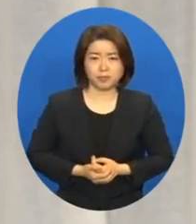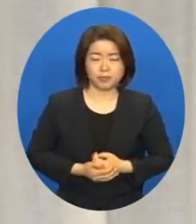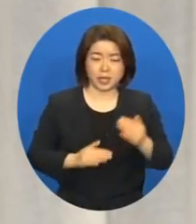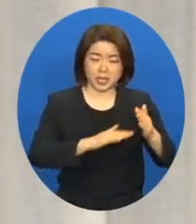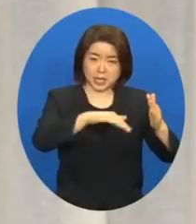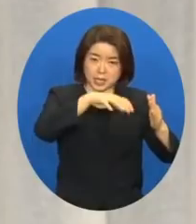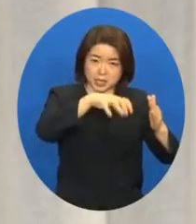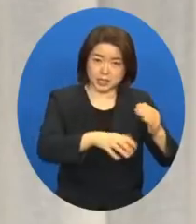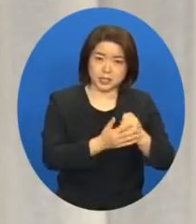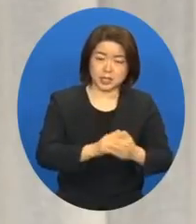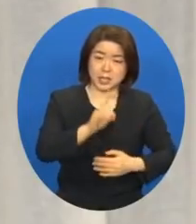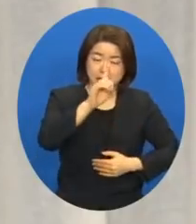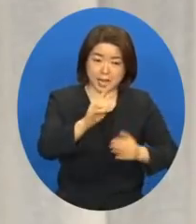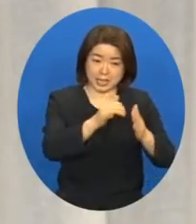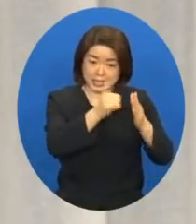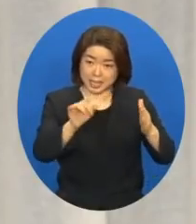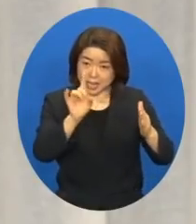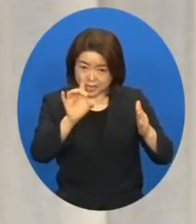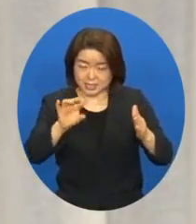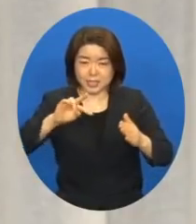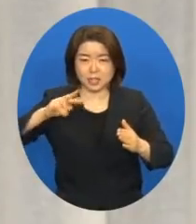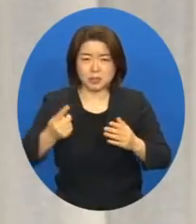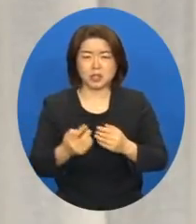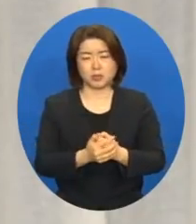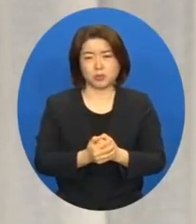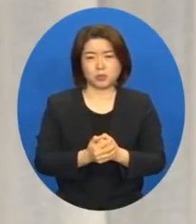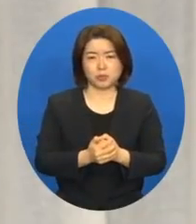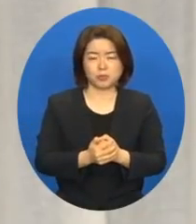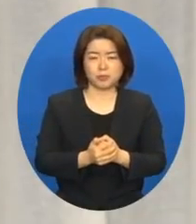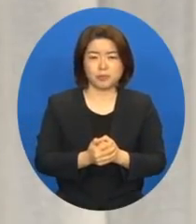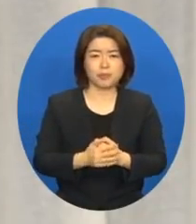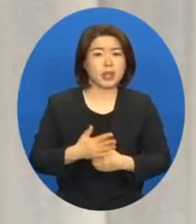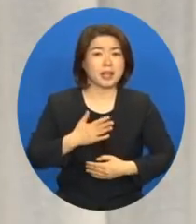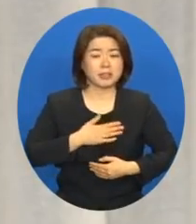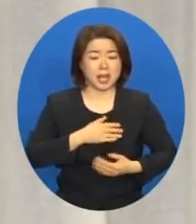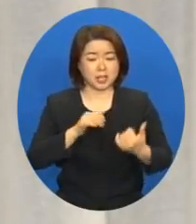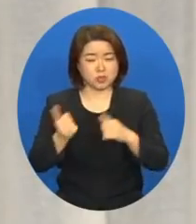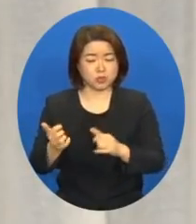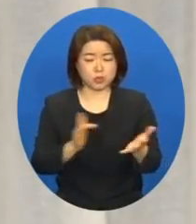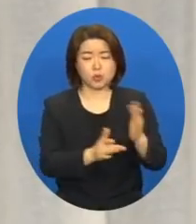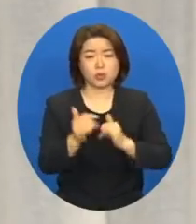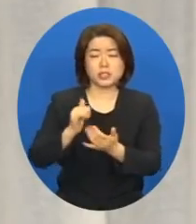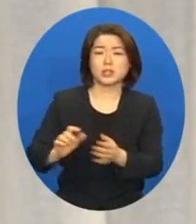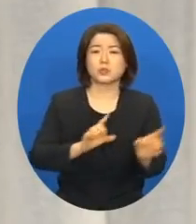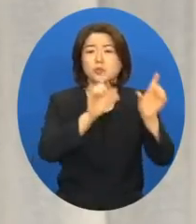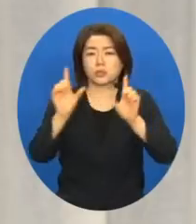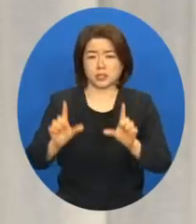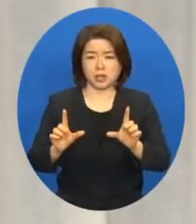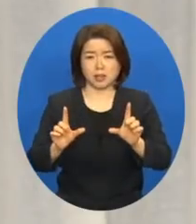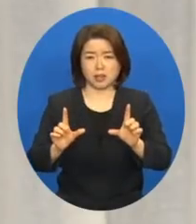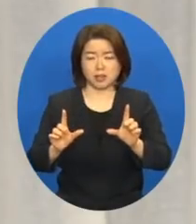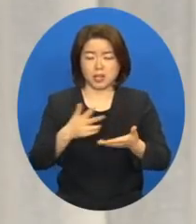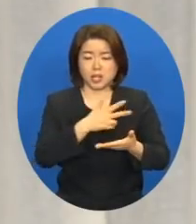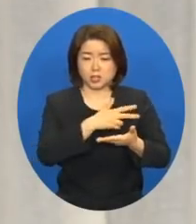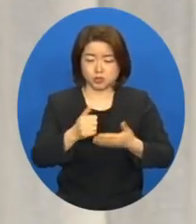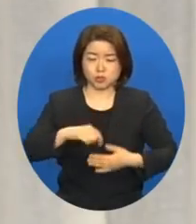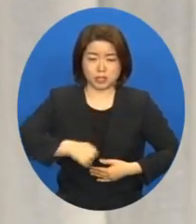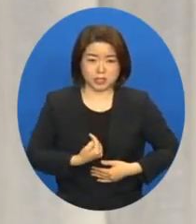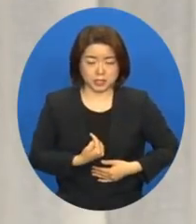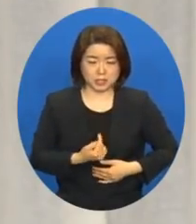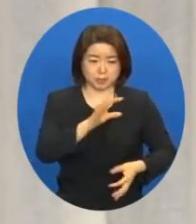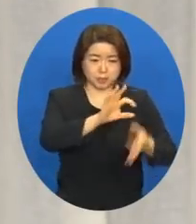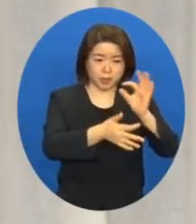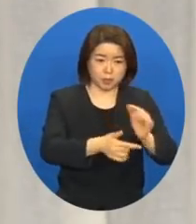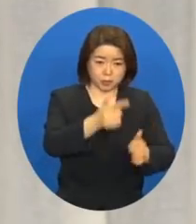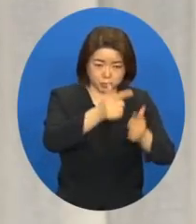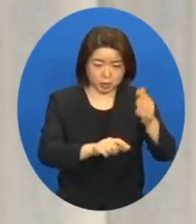가정에서 한 가족이라도, 한 사람이라도 나는 죽고 예수로 살며 주님과 자신이 포도 넘어